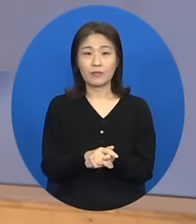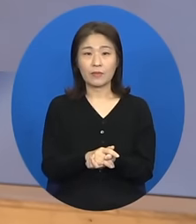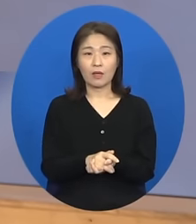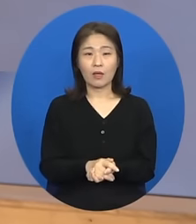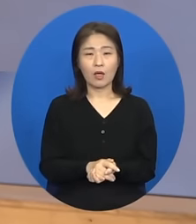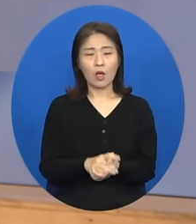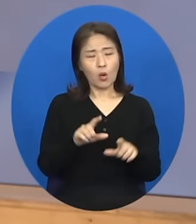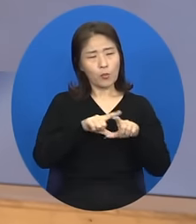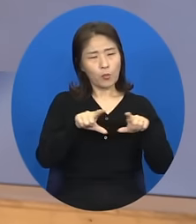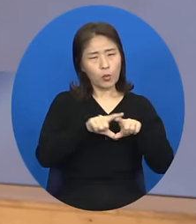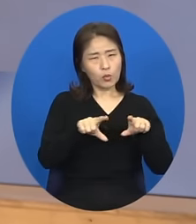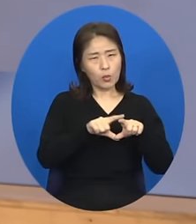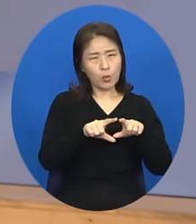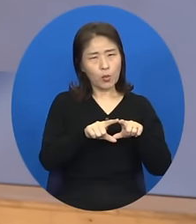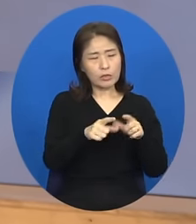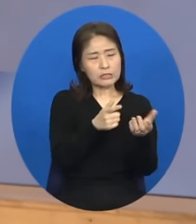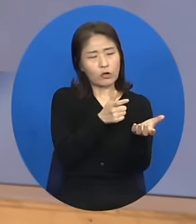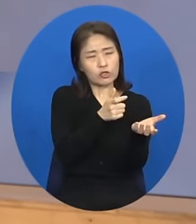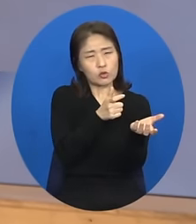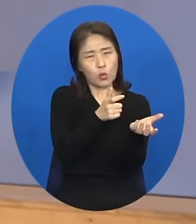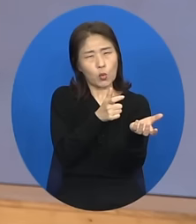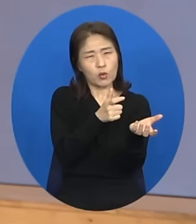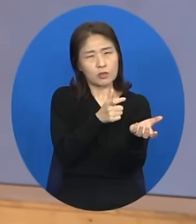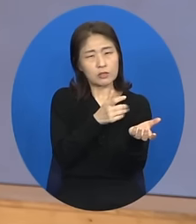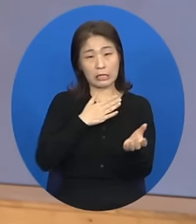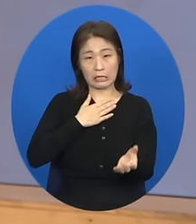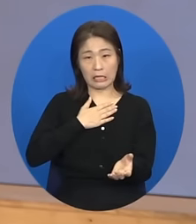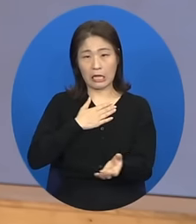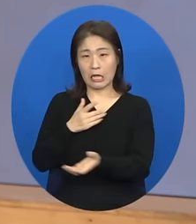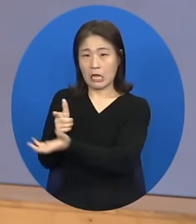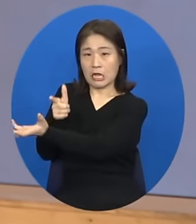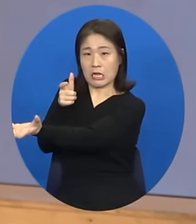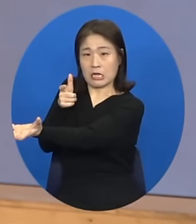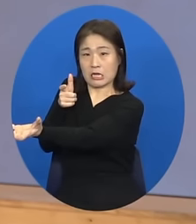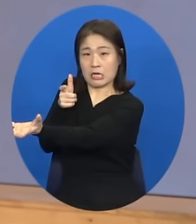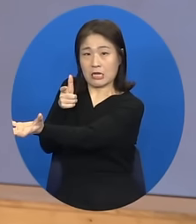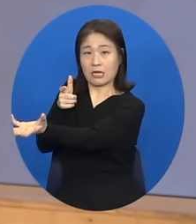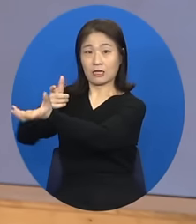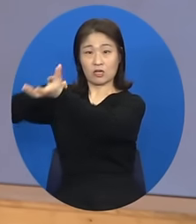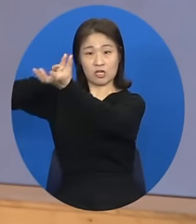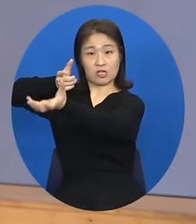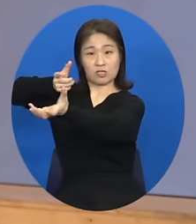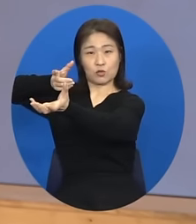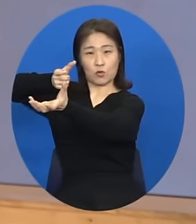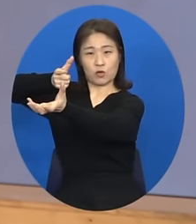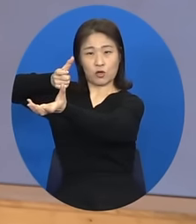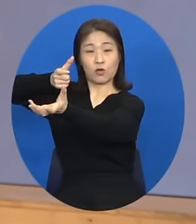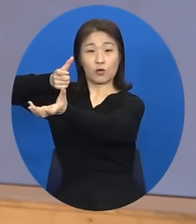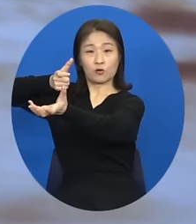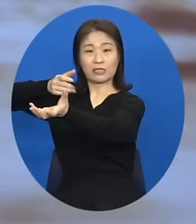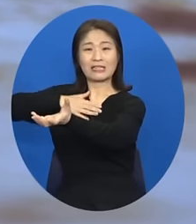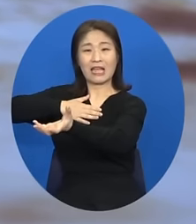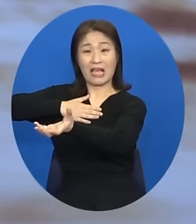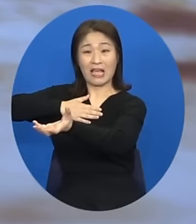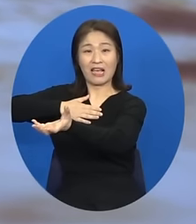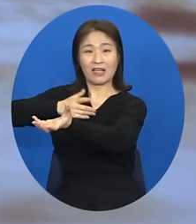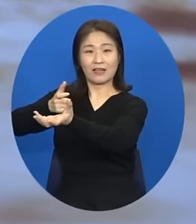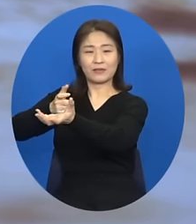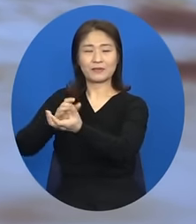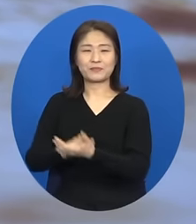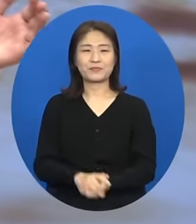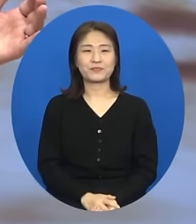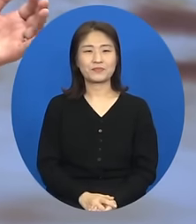K2 소총을 사용했다면 저는 좀 큰 M60 기관총이라는 거를 사용했어요. 절대 총부심